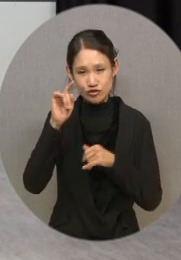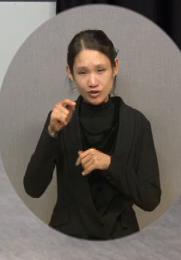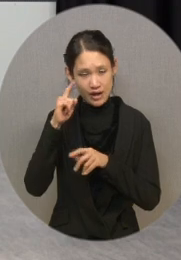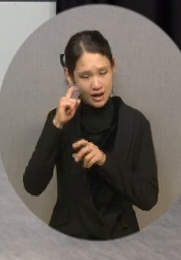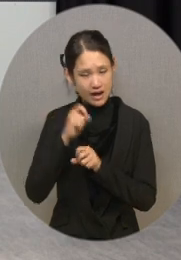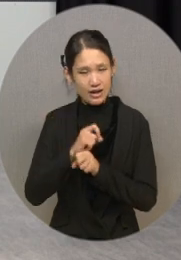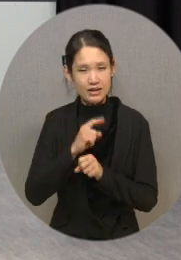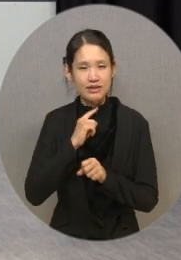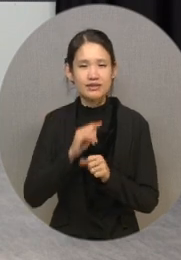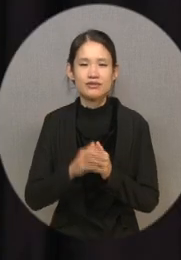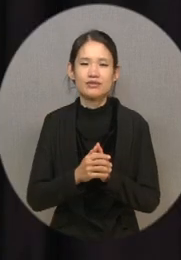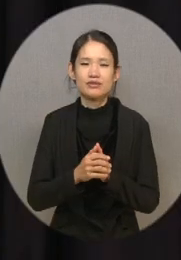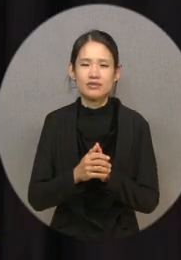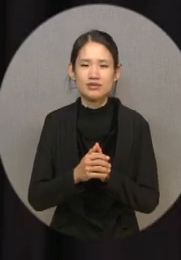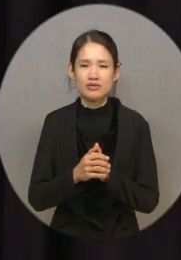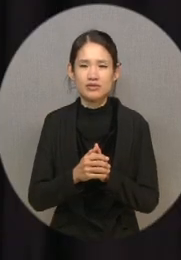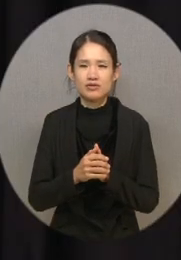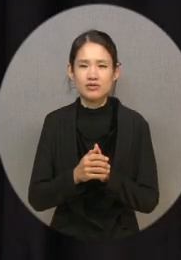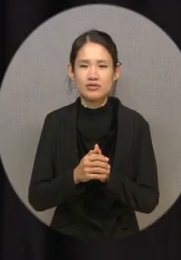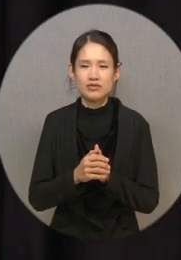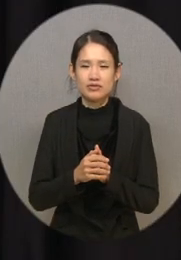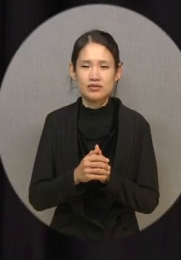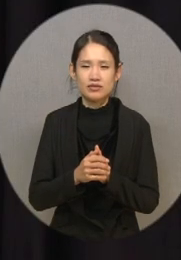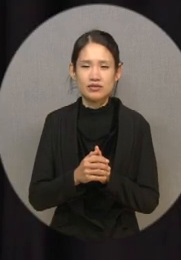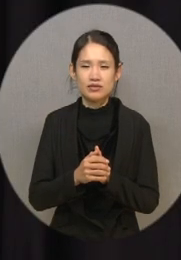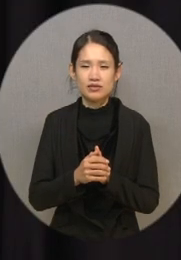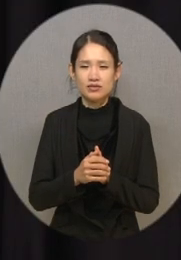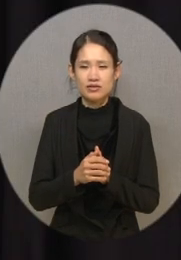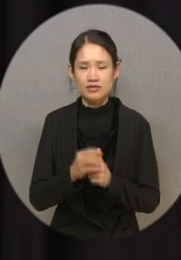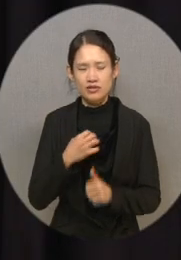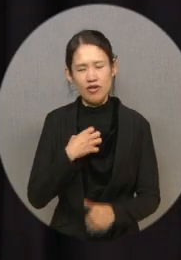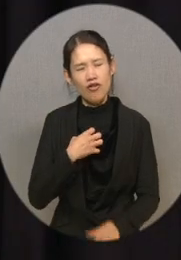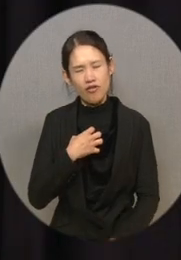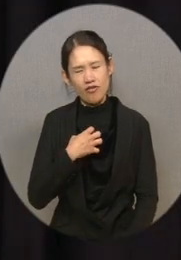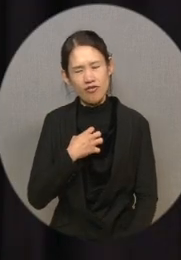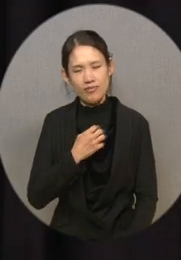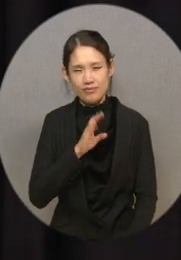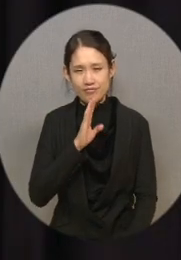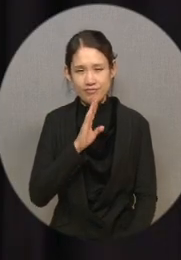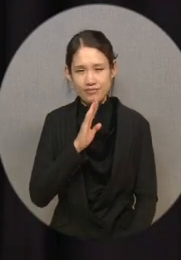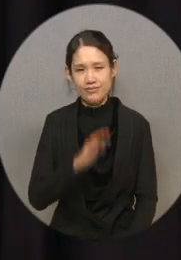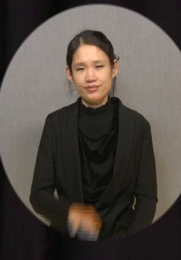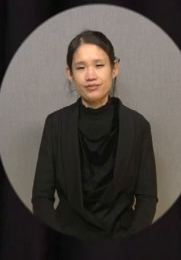다뤘었어요. 그래서 이제 그 정말 저도 걱정이 되는데